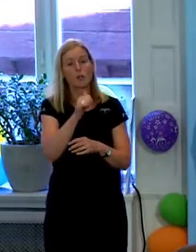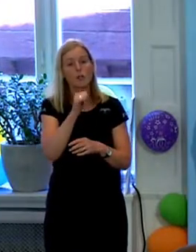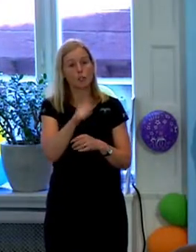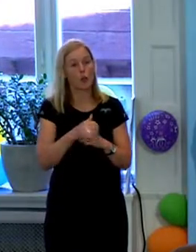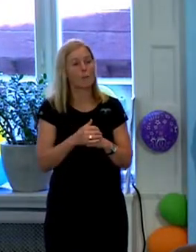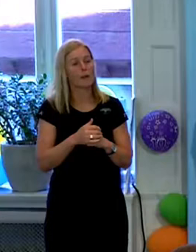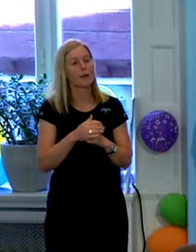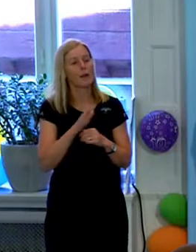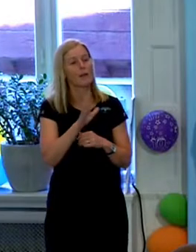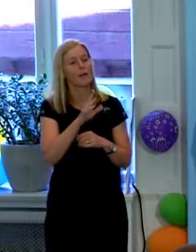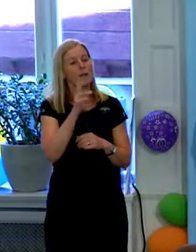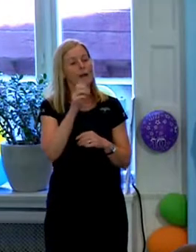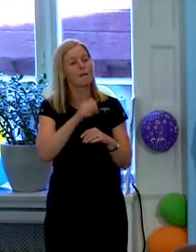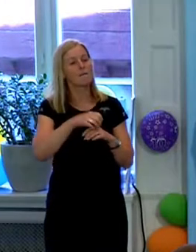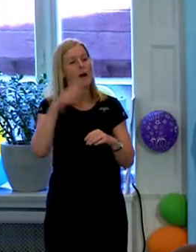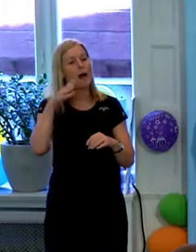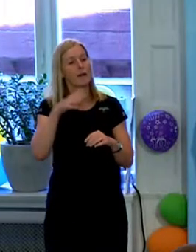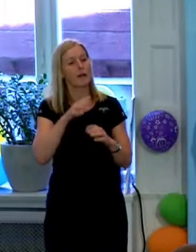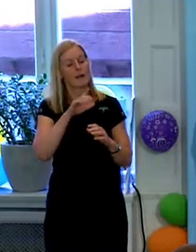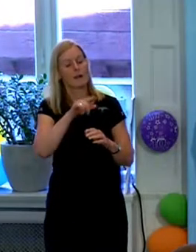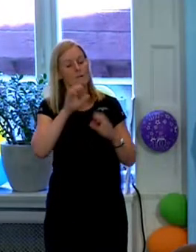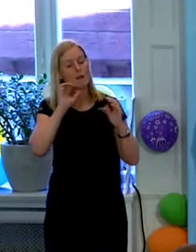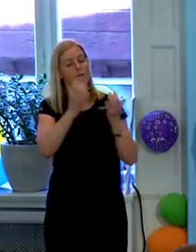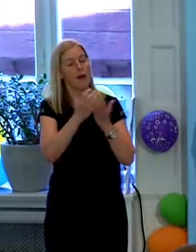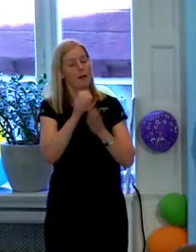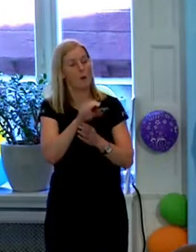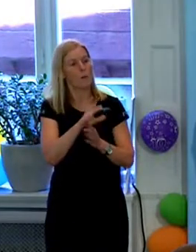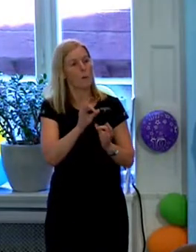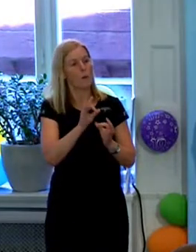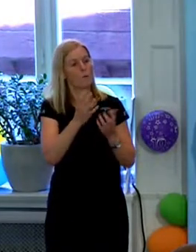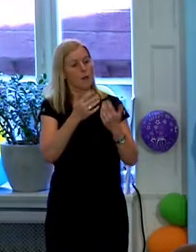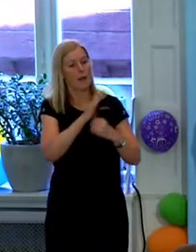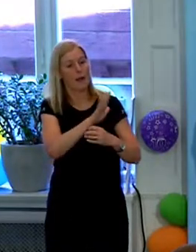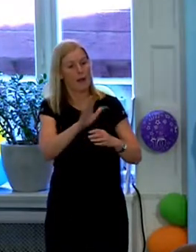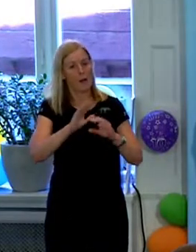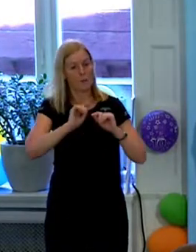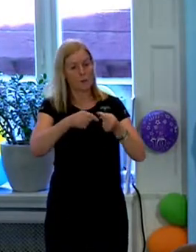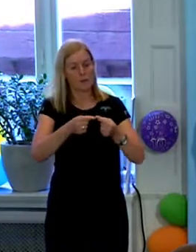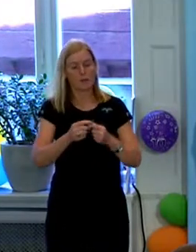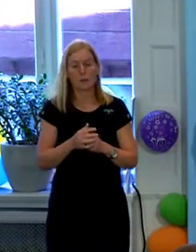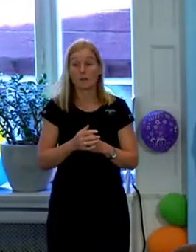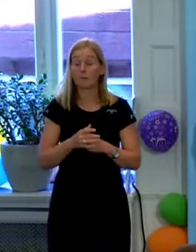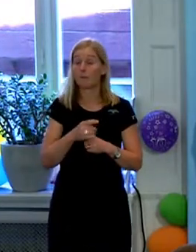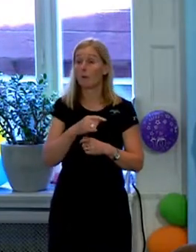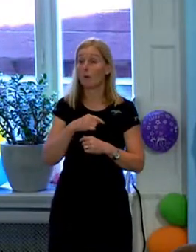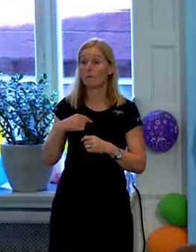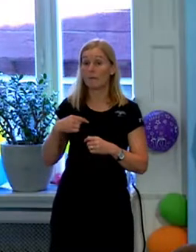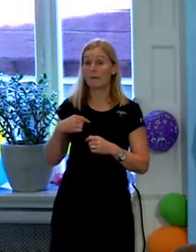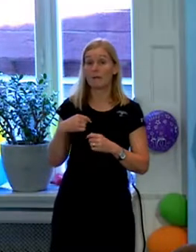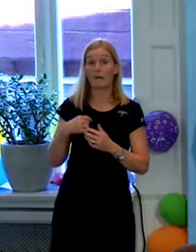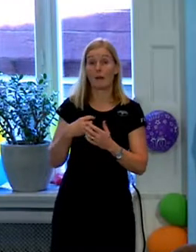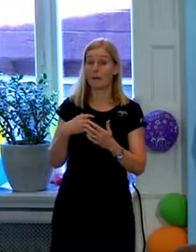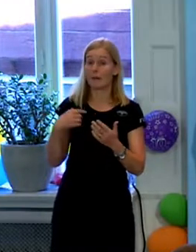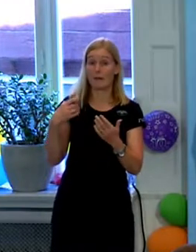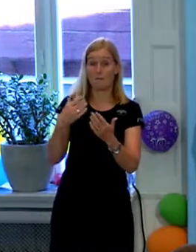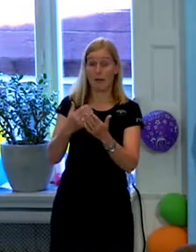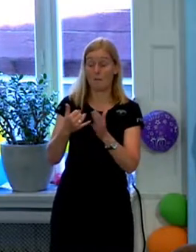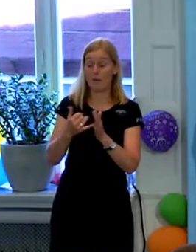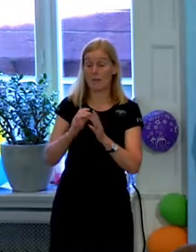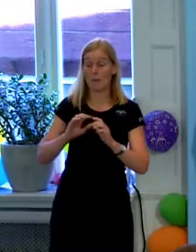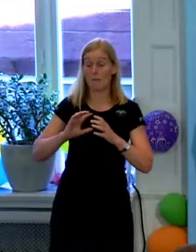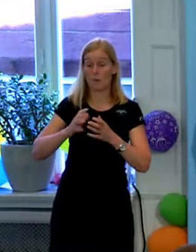har ni sett på värden ni vill värna och hur har det gått i er process? Vi är ju inte riktigt så långt i processen